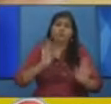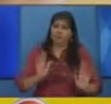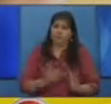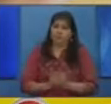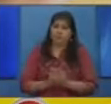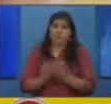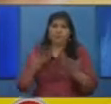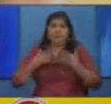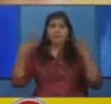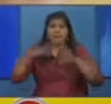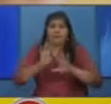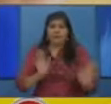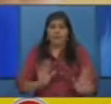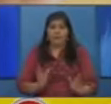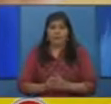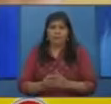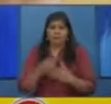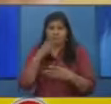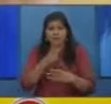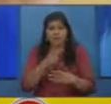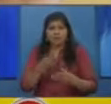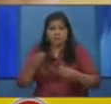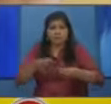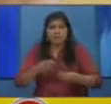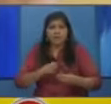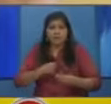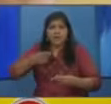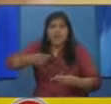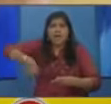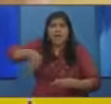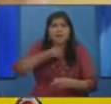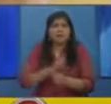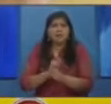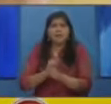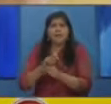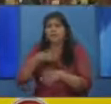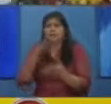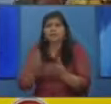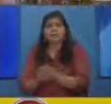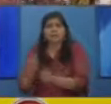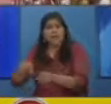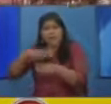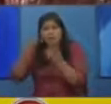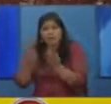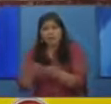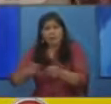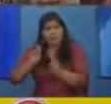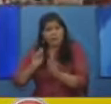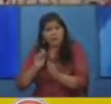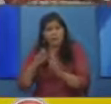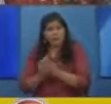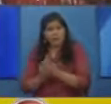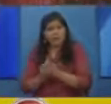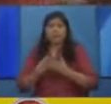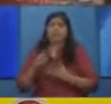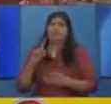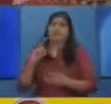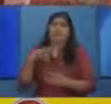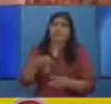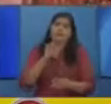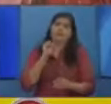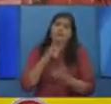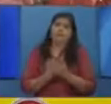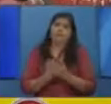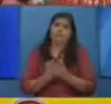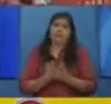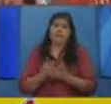से सामान खरीदते समय हमें स्थानीय उत्पादों को प्राथमिकता देनी है। साथियों, त्योहारों के